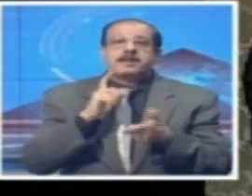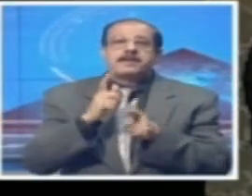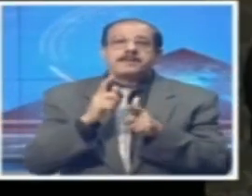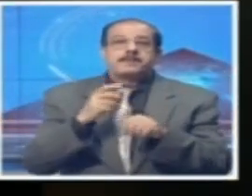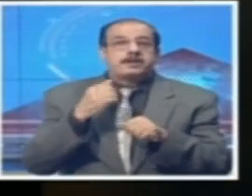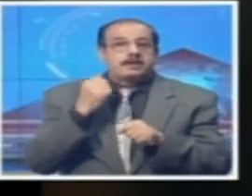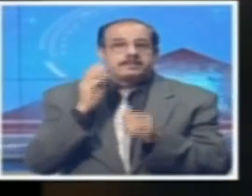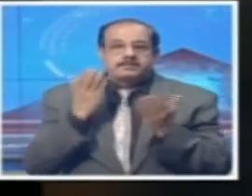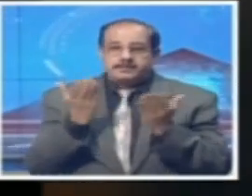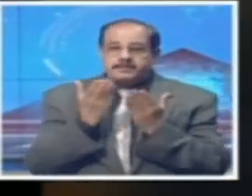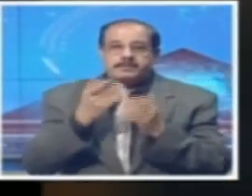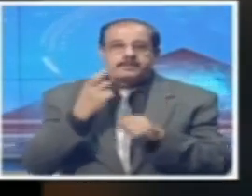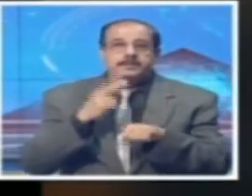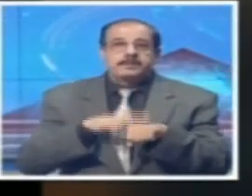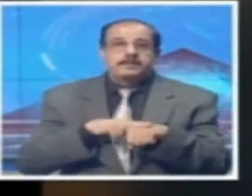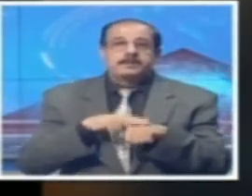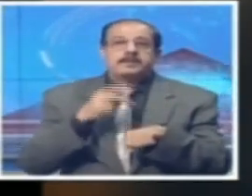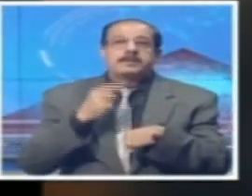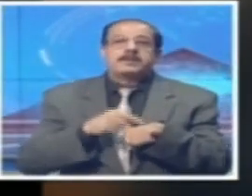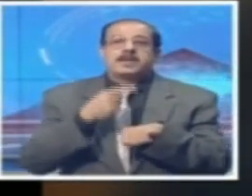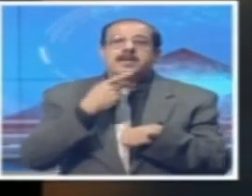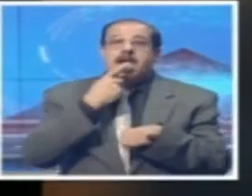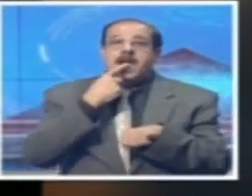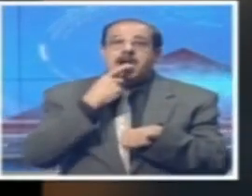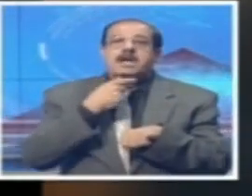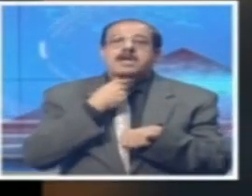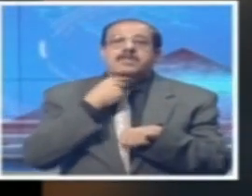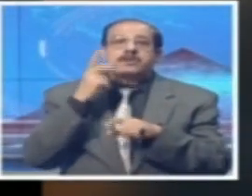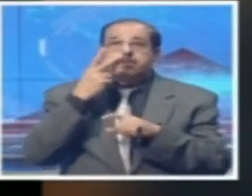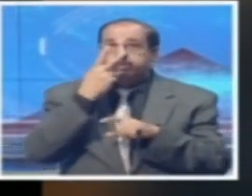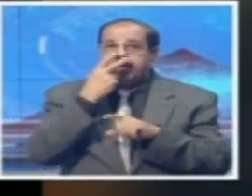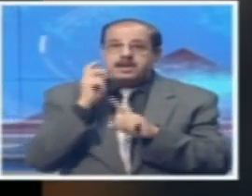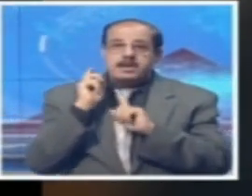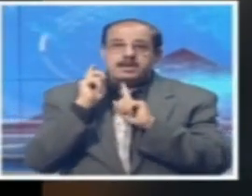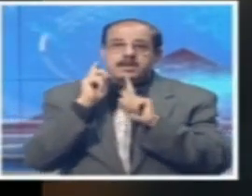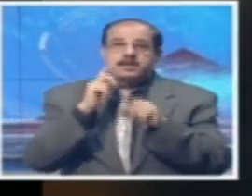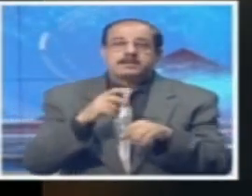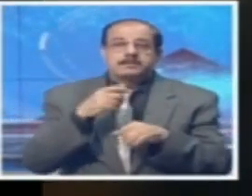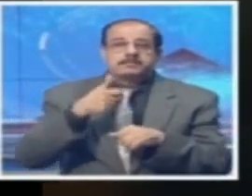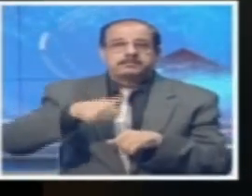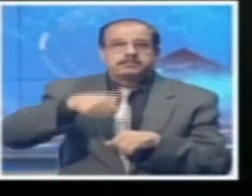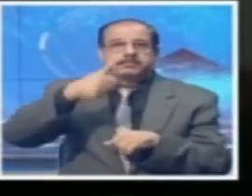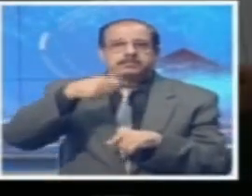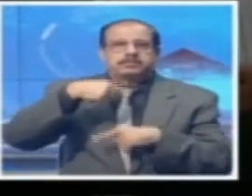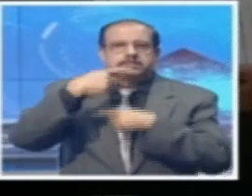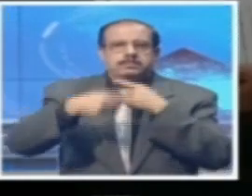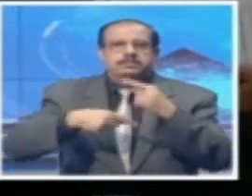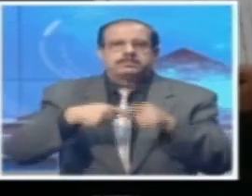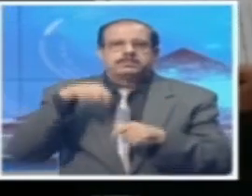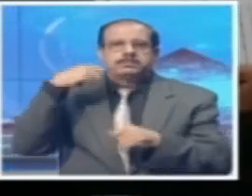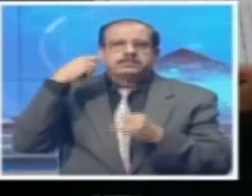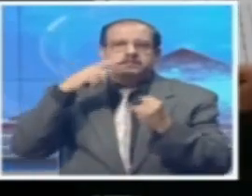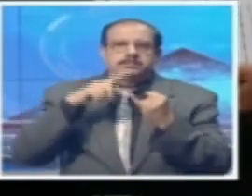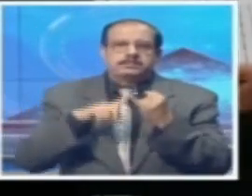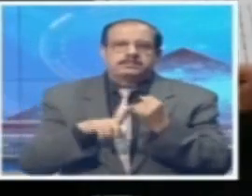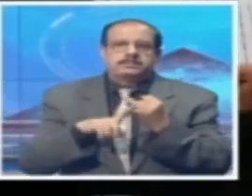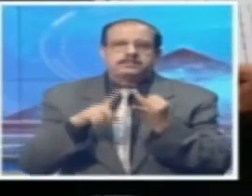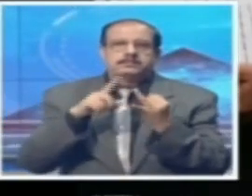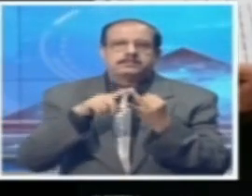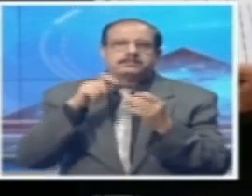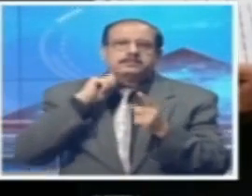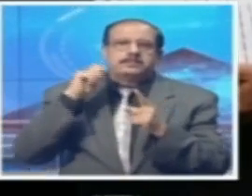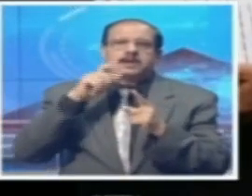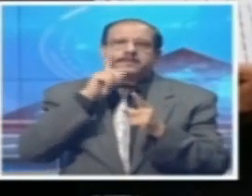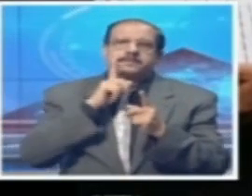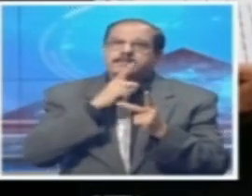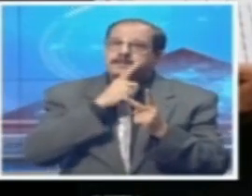الأمريكية. للدكتور الجنزوري تاريخ طويل في شغل المناصب المختلفة، شغل منصبي محافظ بني